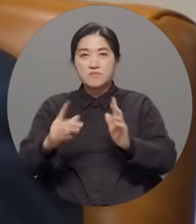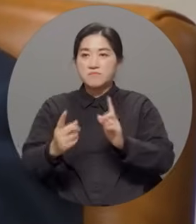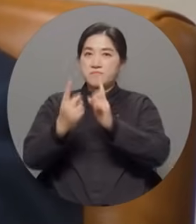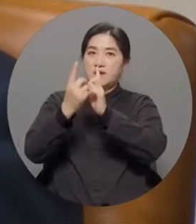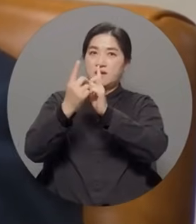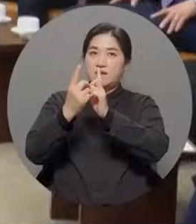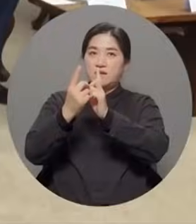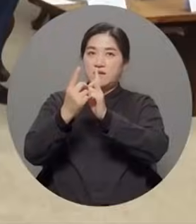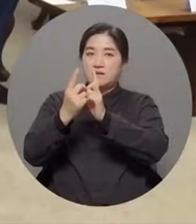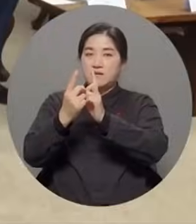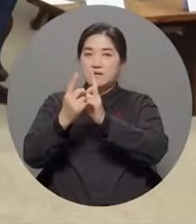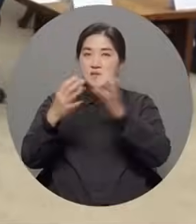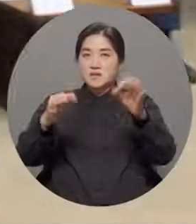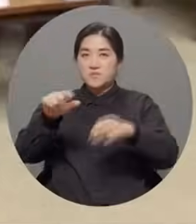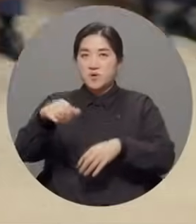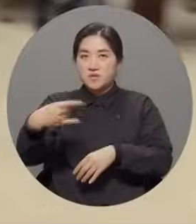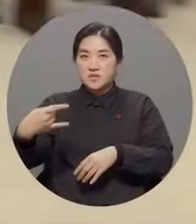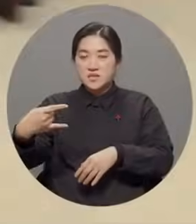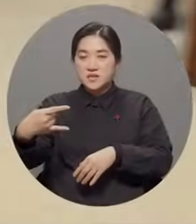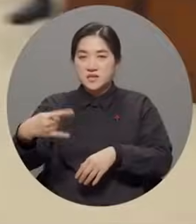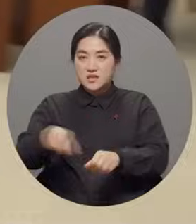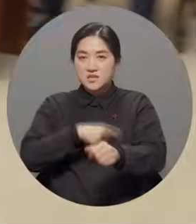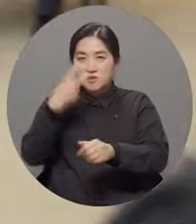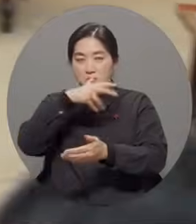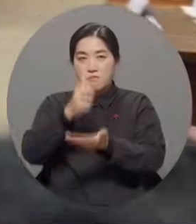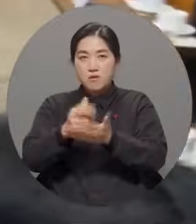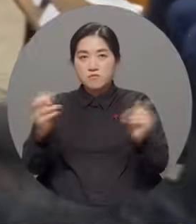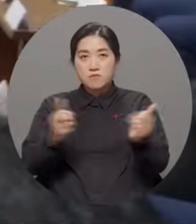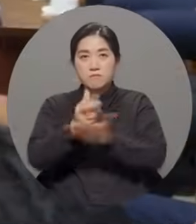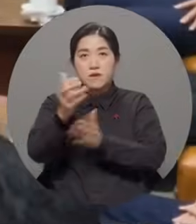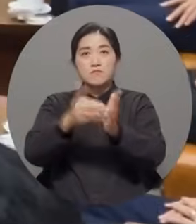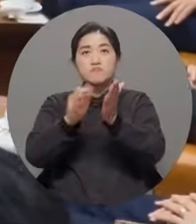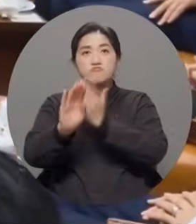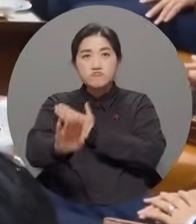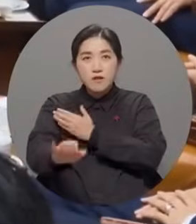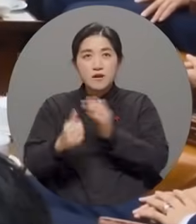마주치더라도 김건희 여사 특검법 국회 처리 이후 국면에서